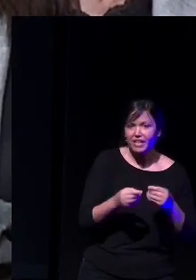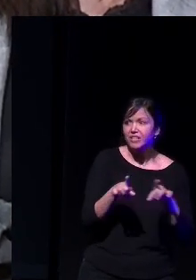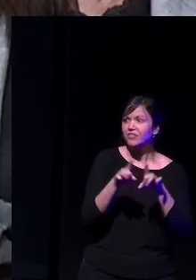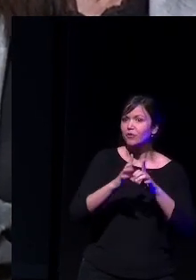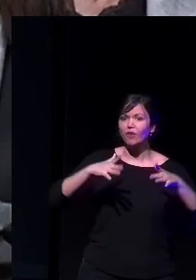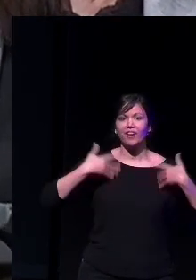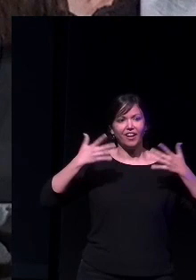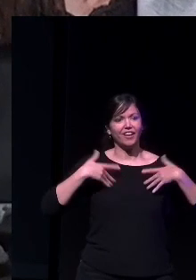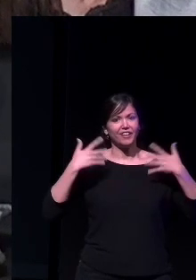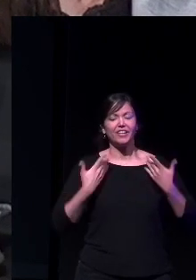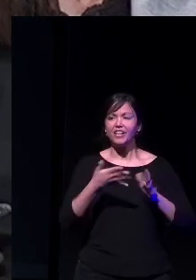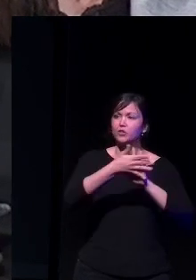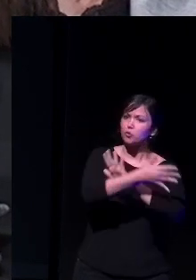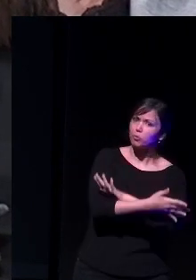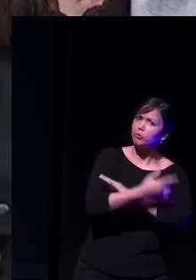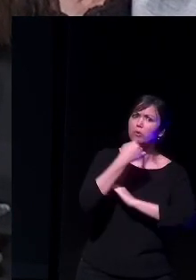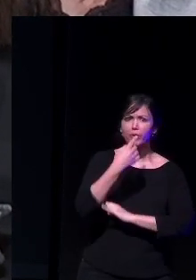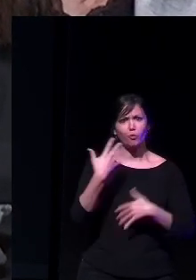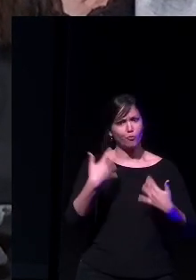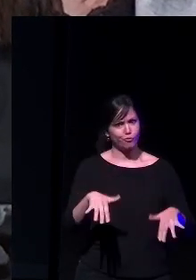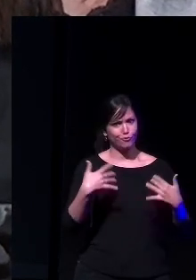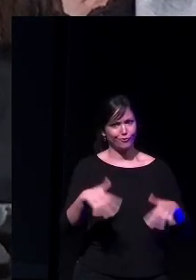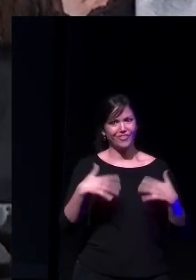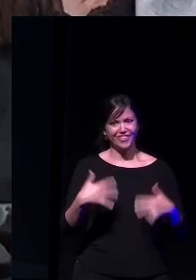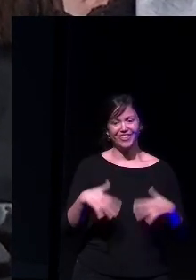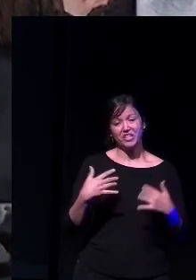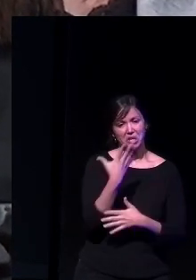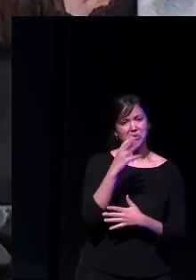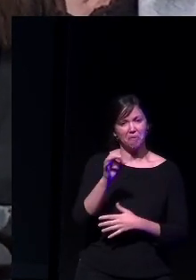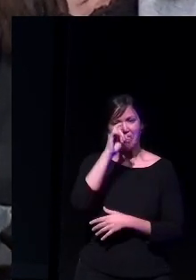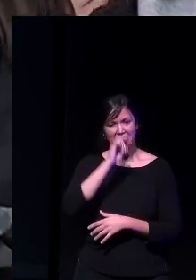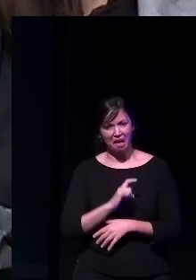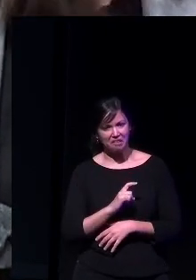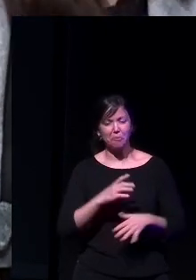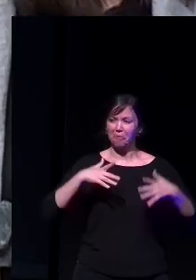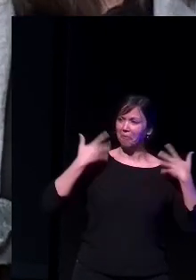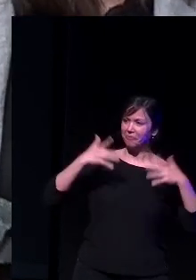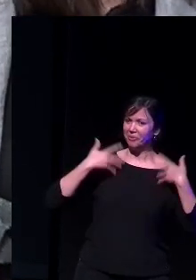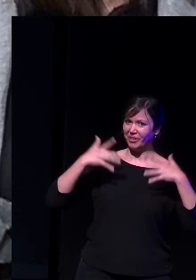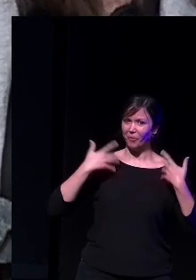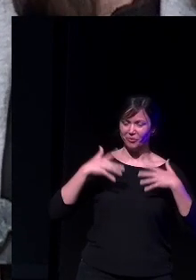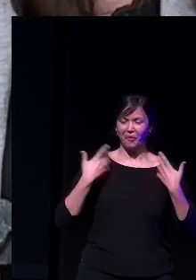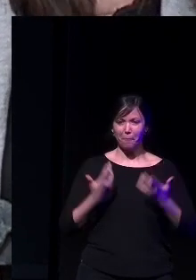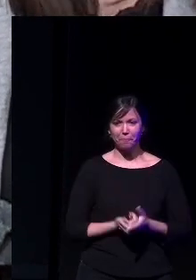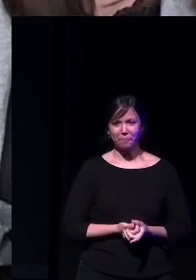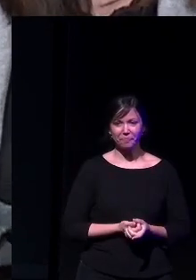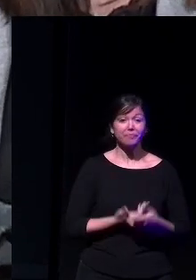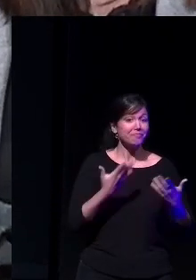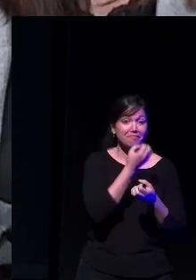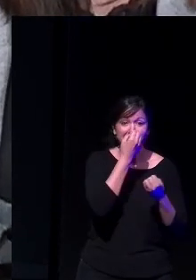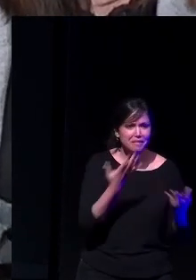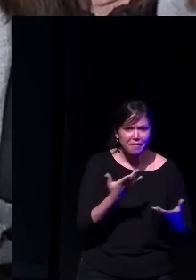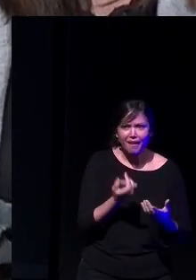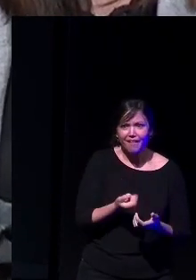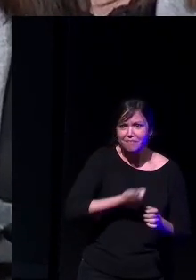alegria i és un motiu doncs, que dius, hòstia, 50 anys doncs, et fa molta il·lusió, la veritat. I bé, i